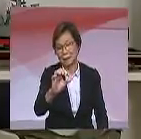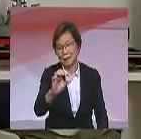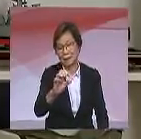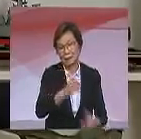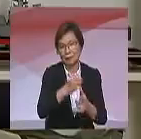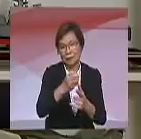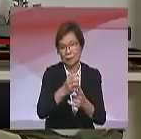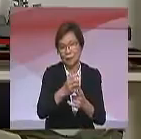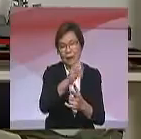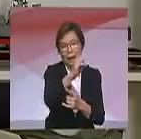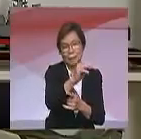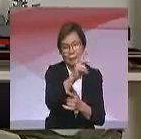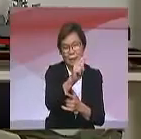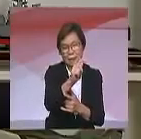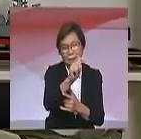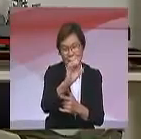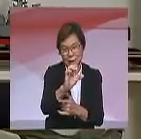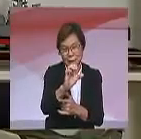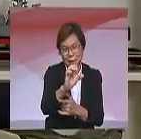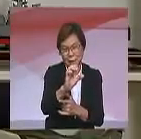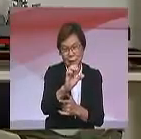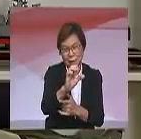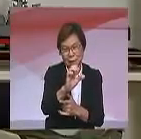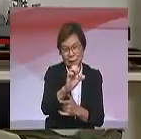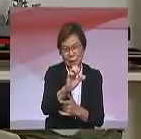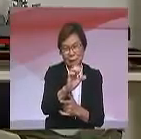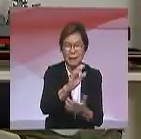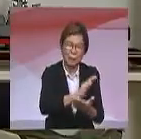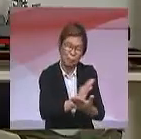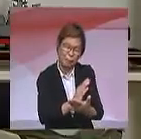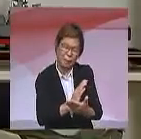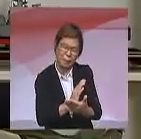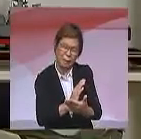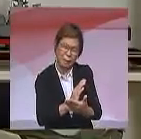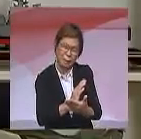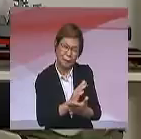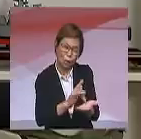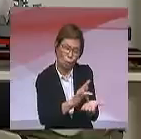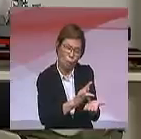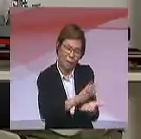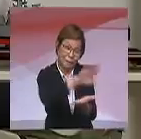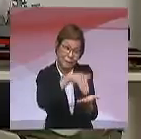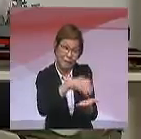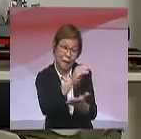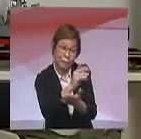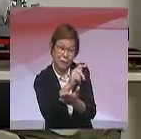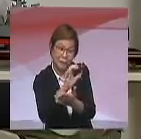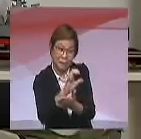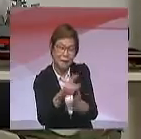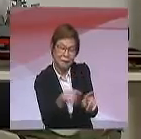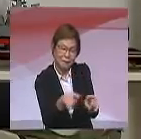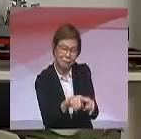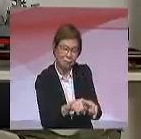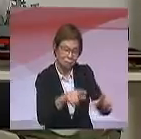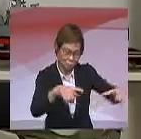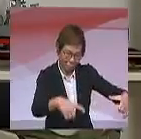ataupun makeshift treatment center itu adalah model yang serupa seperti yang telah dilaksanakan di penjara